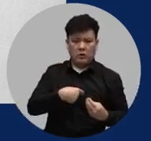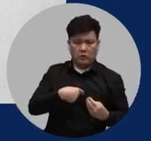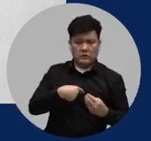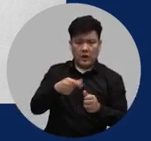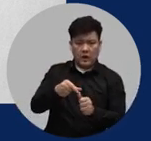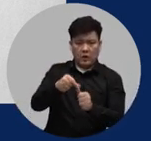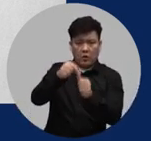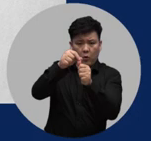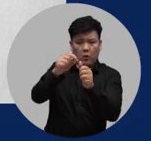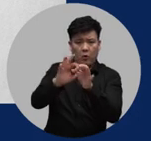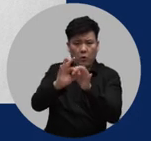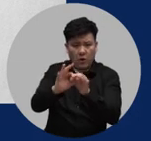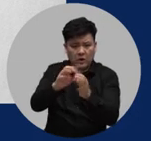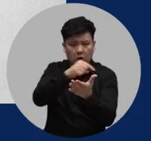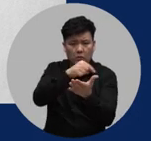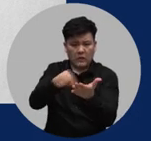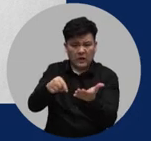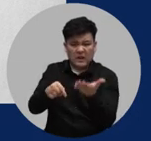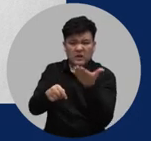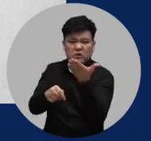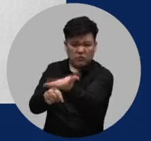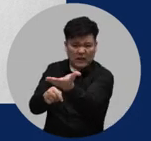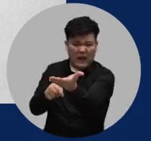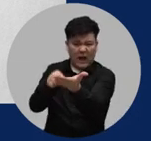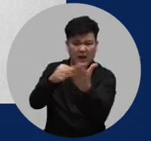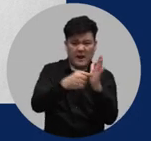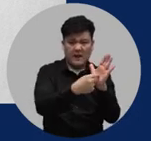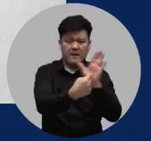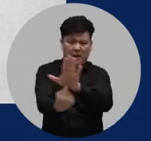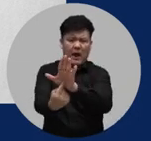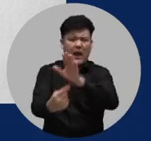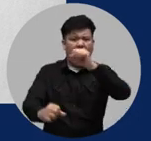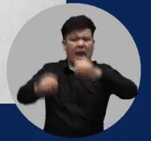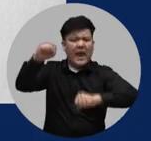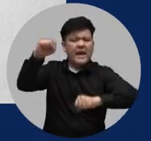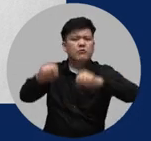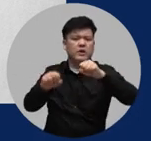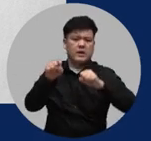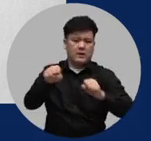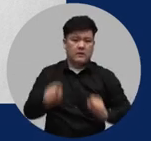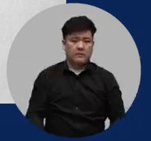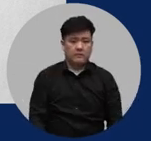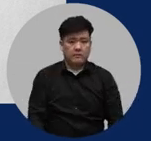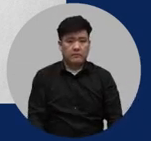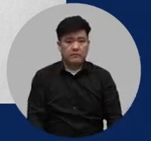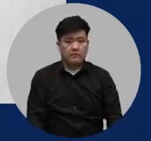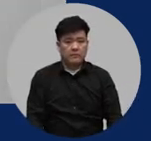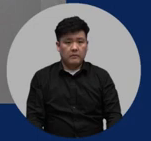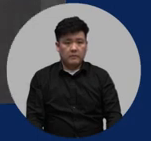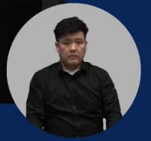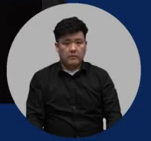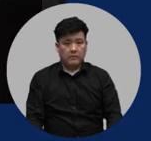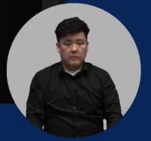혐오감, 고용상 불이익 또는 이익을 주겠다는 의사표시를 하는 행위입니다.